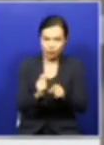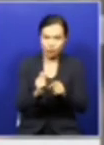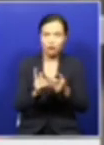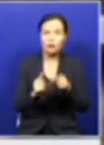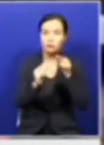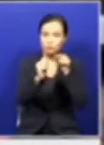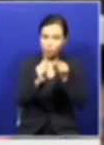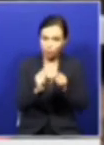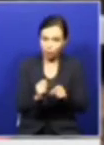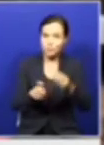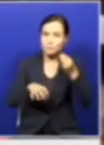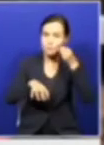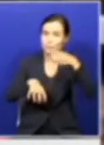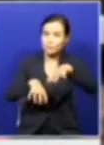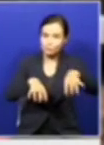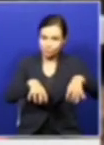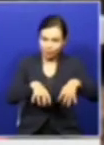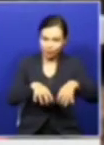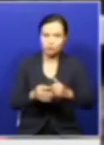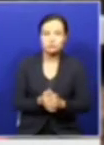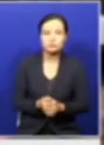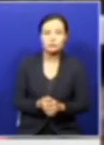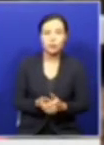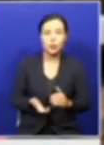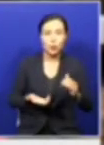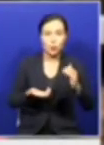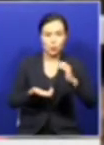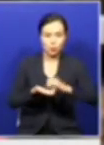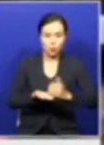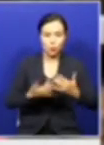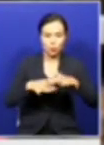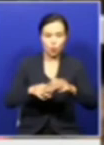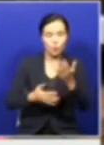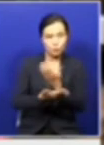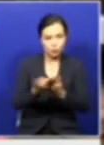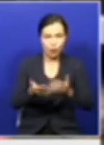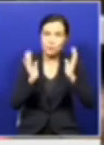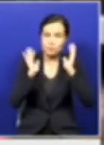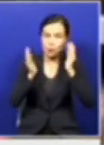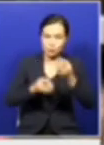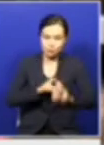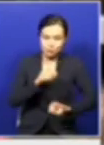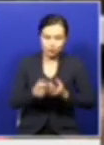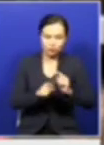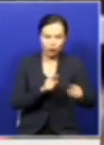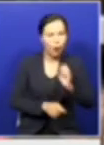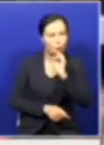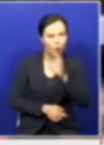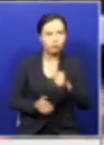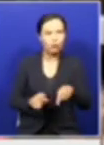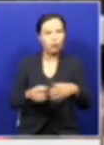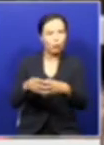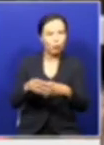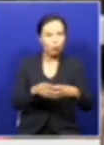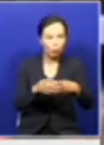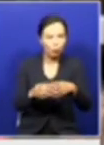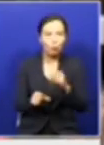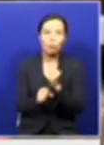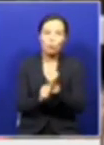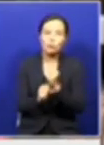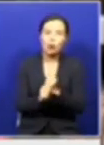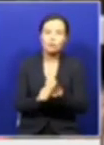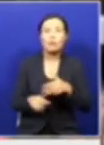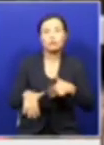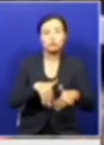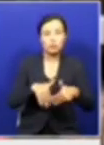ให้ตำบลให้หมู่บ้านร่วมในการพิจารณาในการนำเสนอแล้วก็จะอ้างว่าเป็นกระบวนการที่เกิดจากชาวบ้